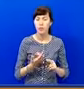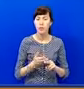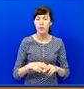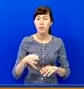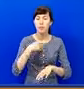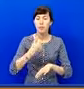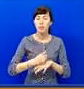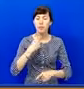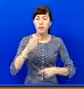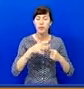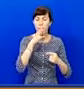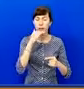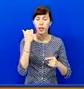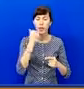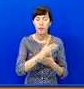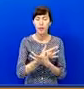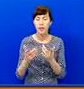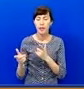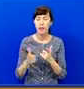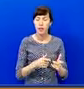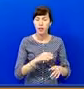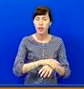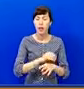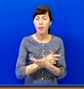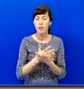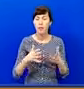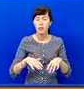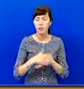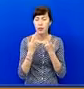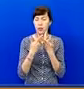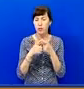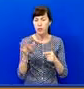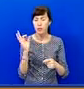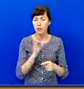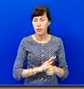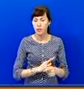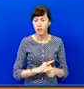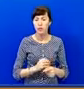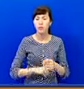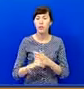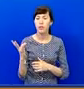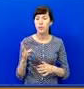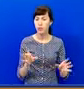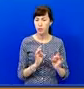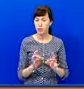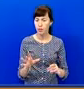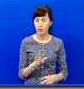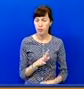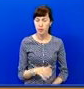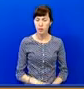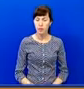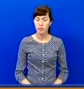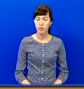әкімі келер жылға сапалы шит дайындап, ағалтын өндірісіне жаңа технологияны қолдануды қолға алу керектігін ескертті.